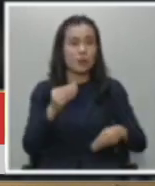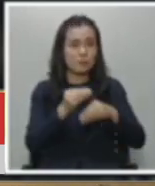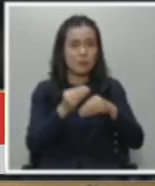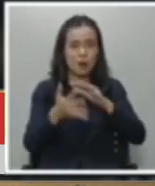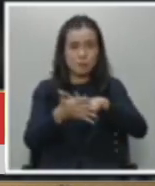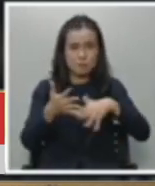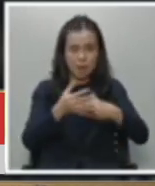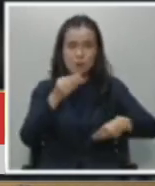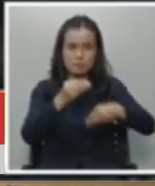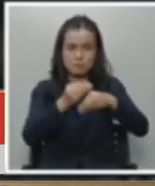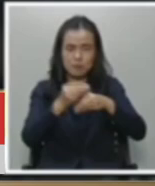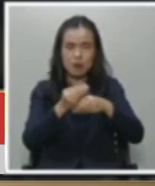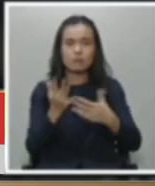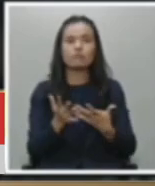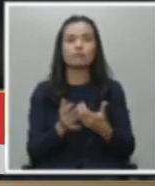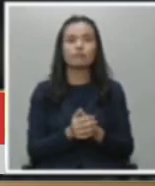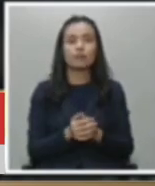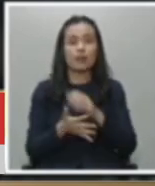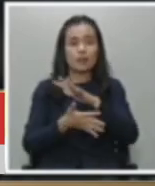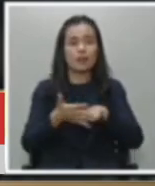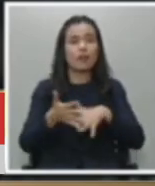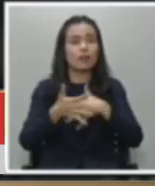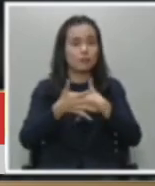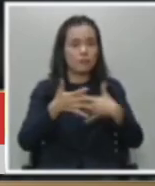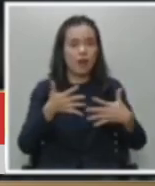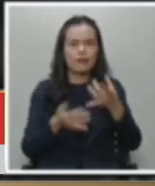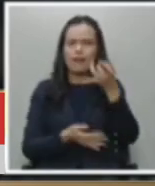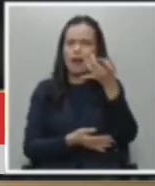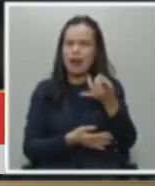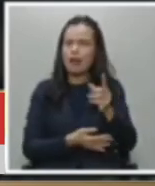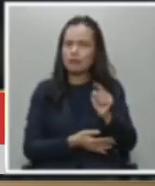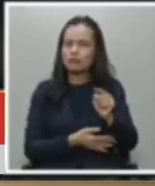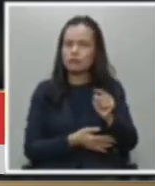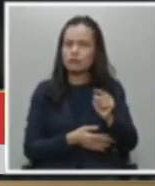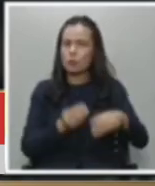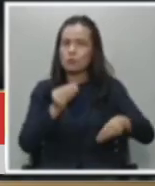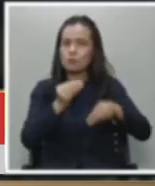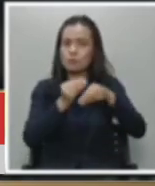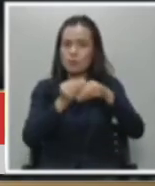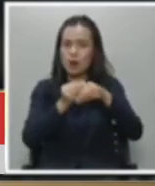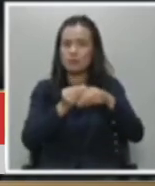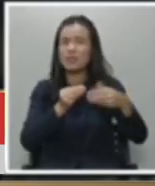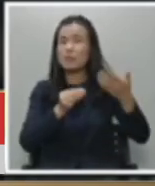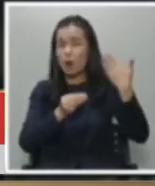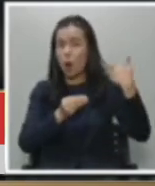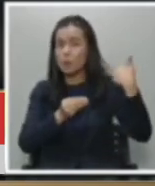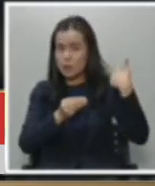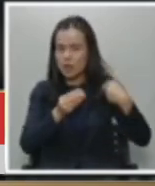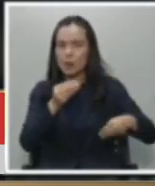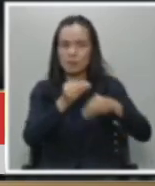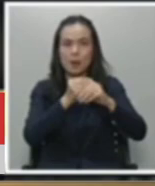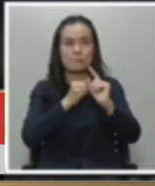การให้มากขึ้นนะครับอาจจะต้องใช้มาตรการอะไรที่เพิ่มเติมจากที่มีอยู่แล้ว